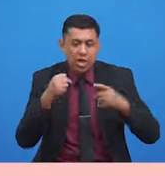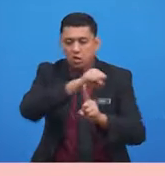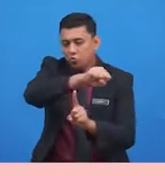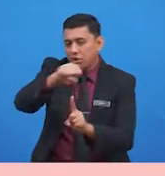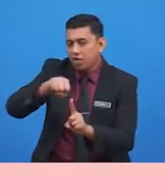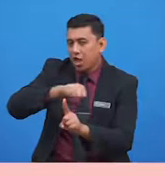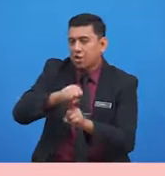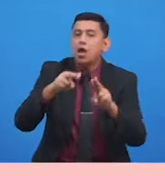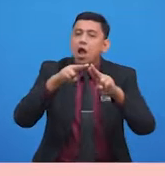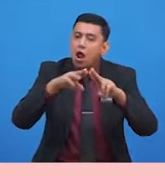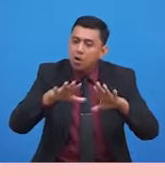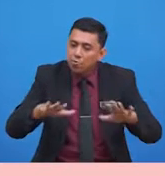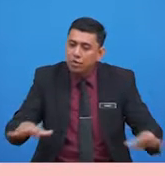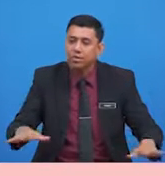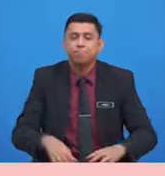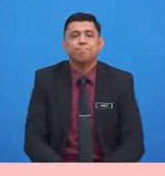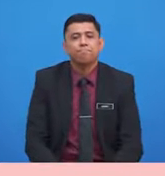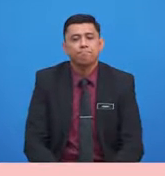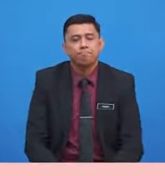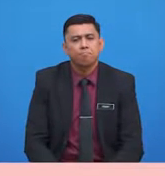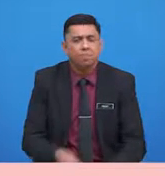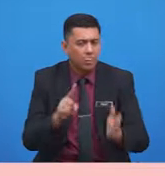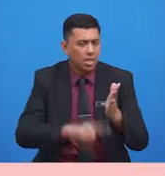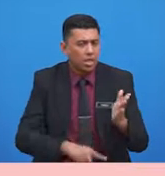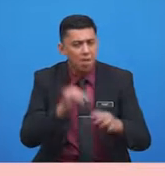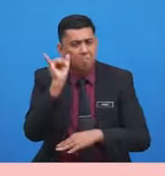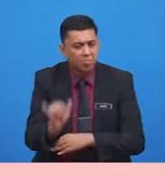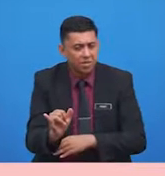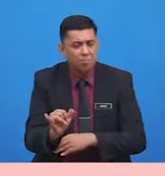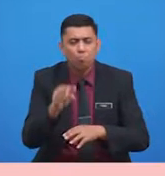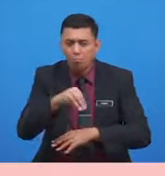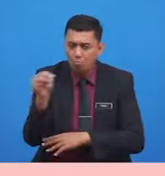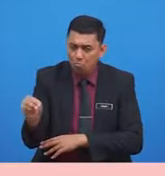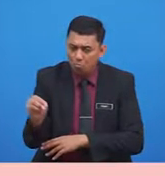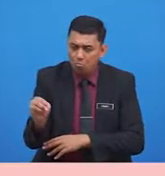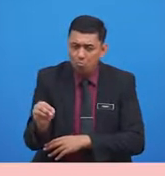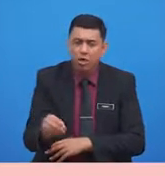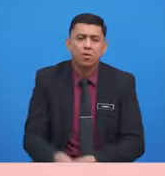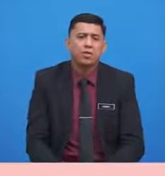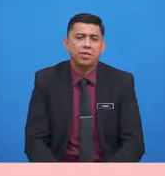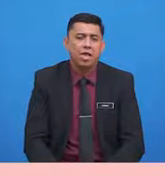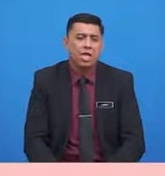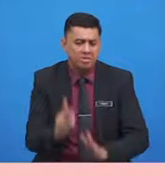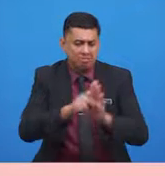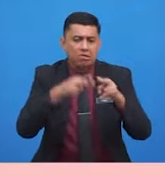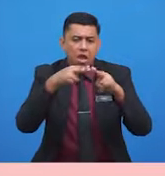mewujudkan suasana harmoni. Apakah yang murid-murid faham tentang